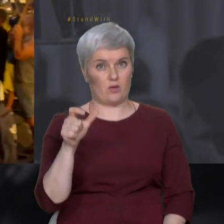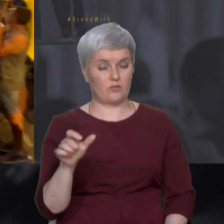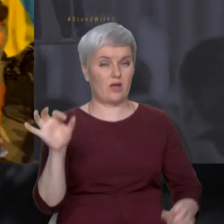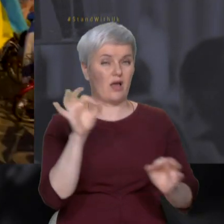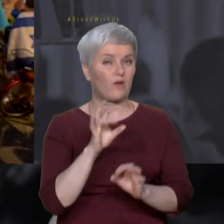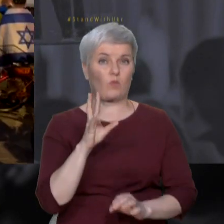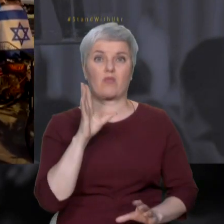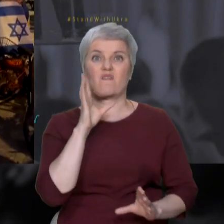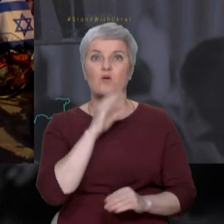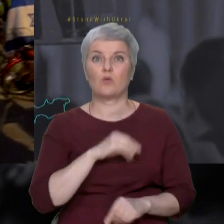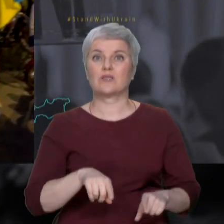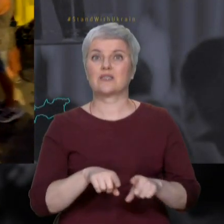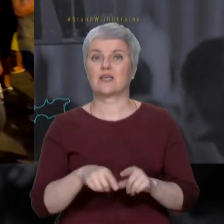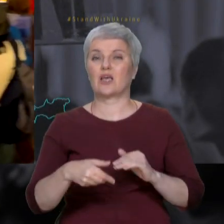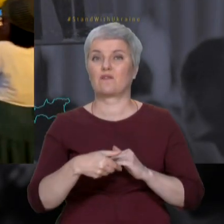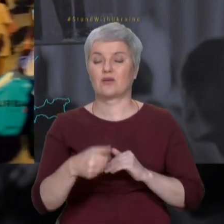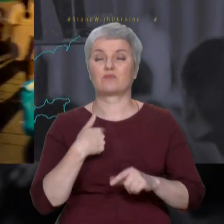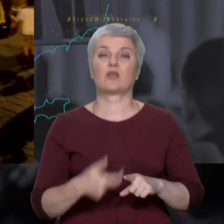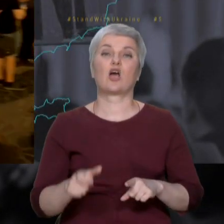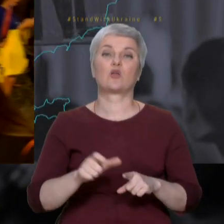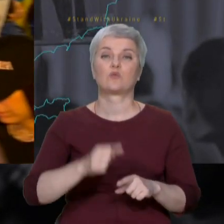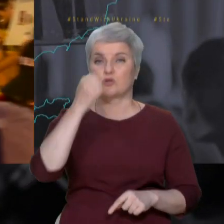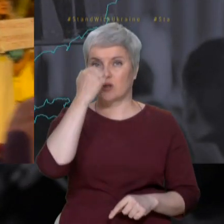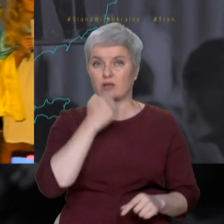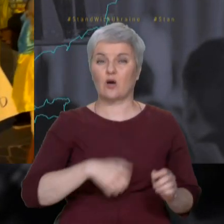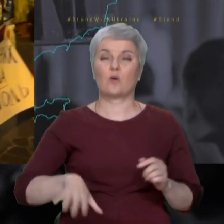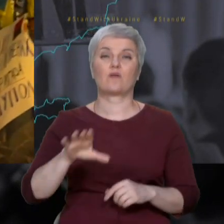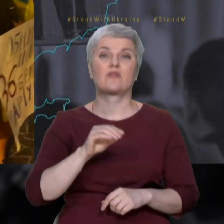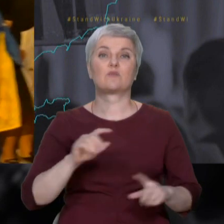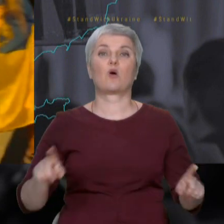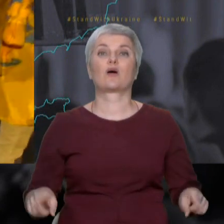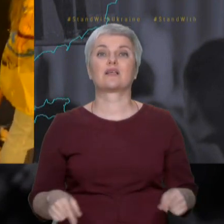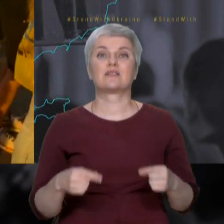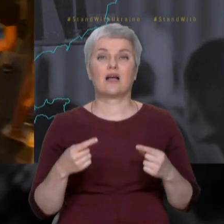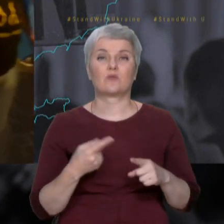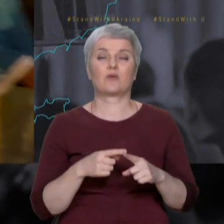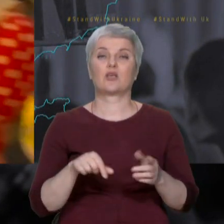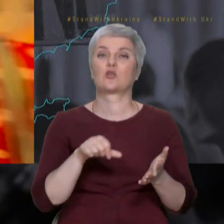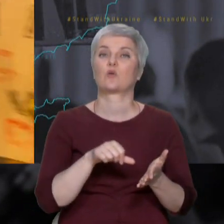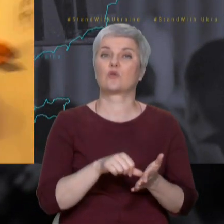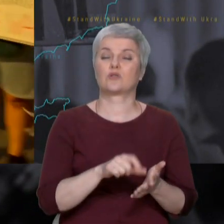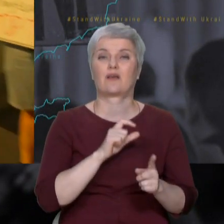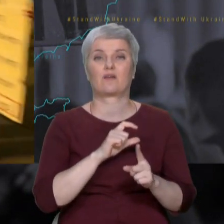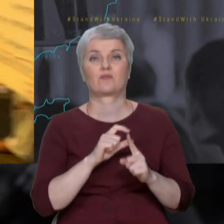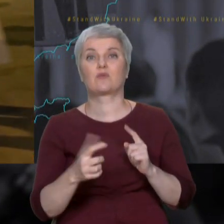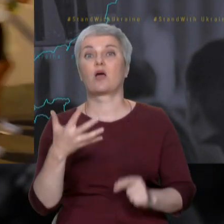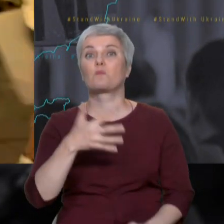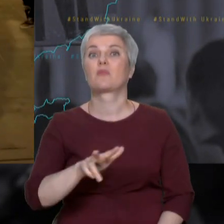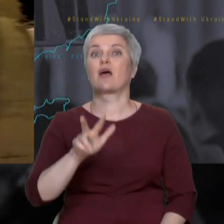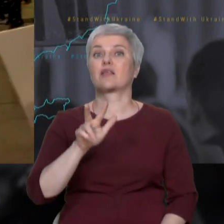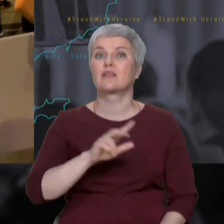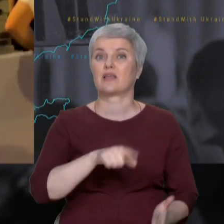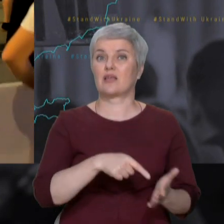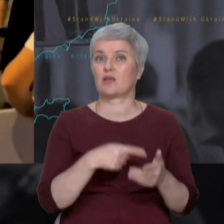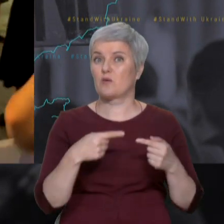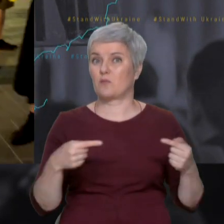впорається з таким викликом, але я дуже дякую всім організаторам, які долучилися, які відгукнулися. Ці 53 міста – це